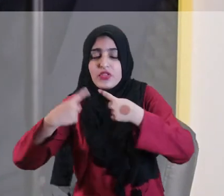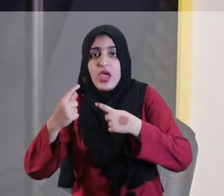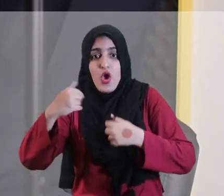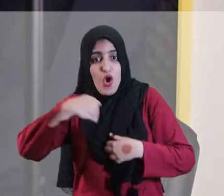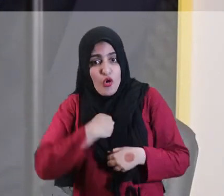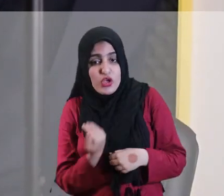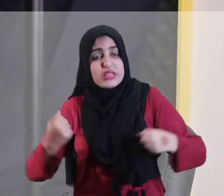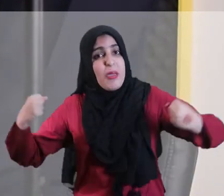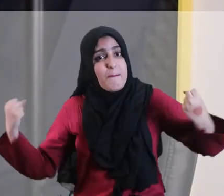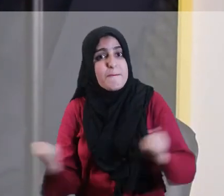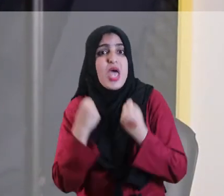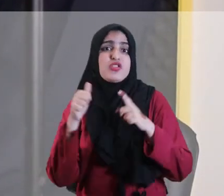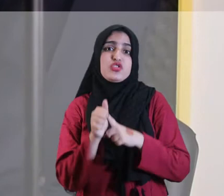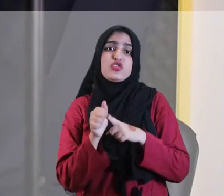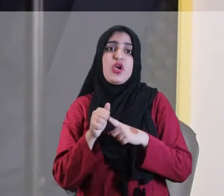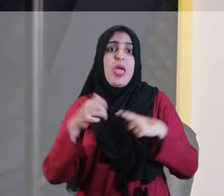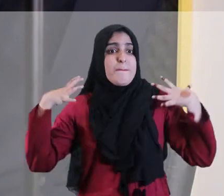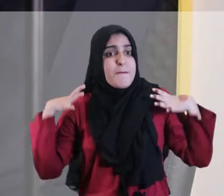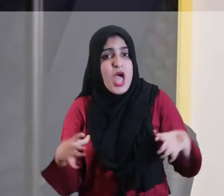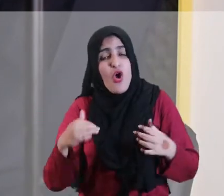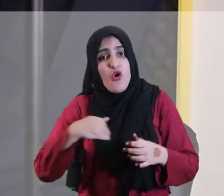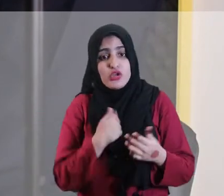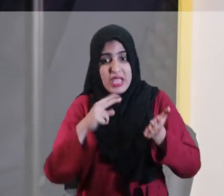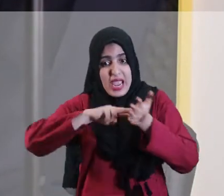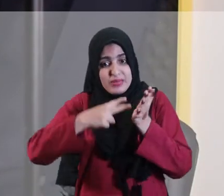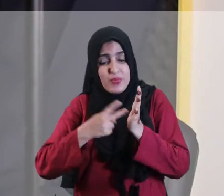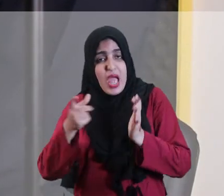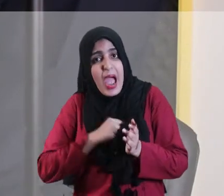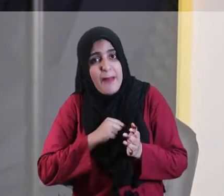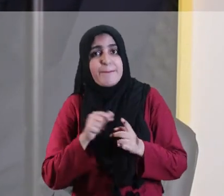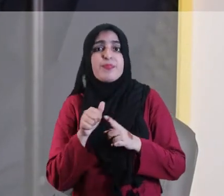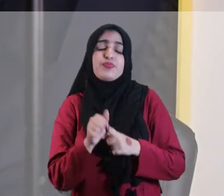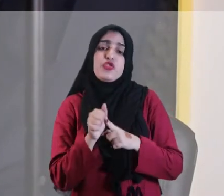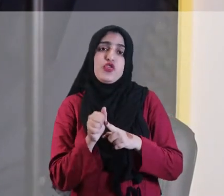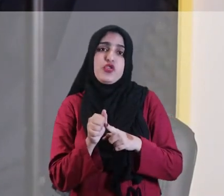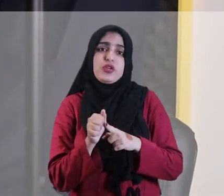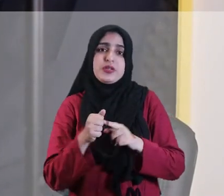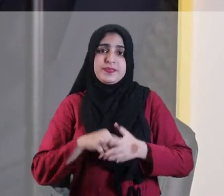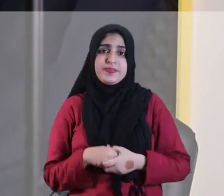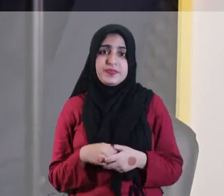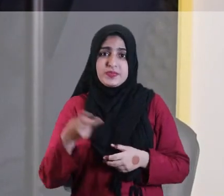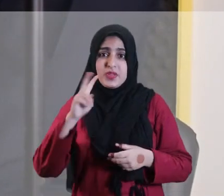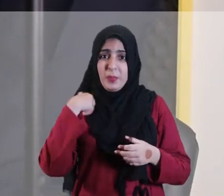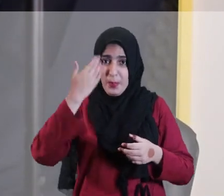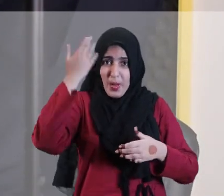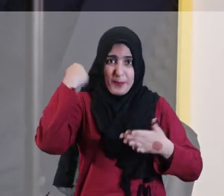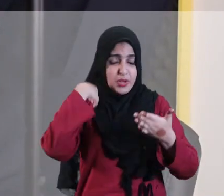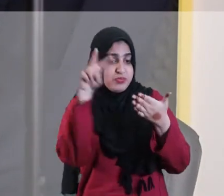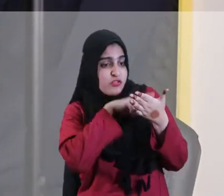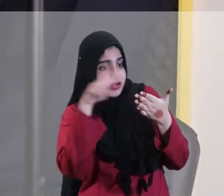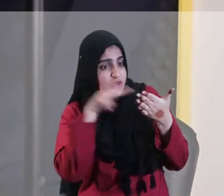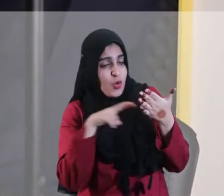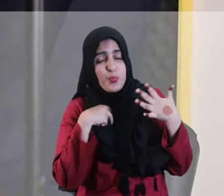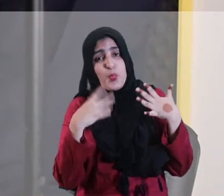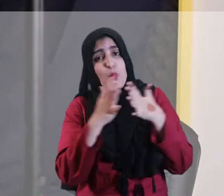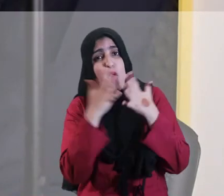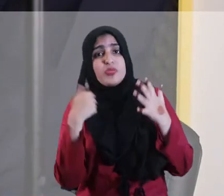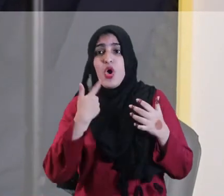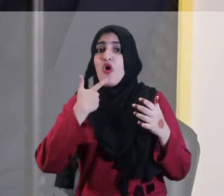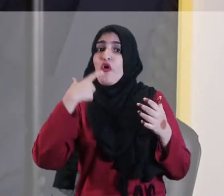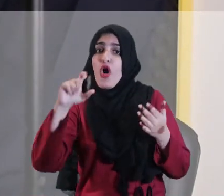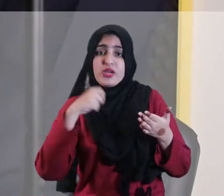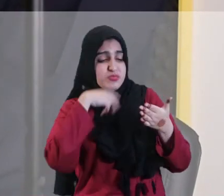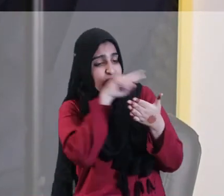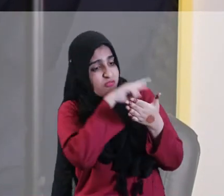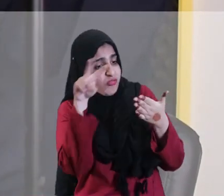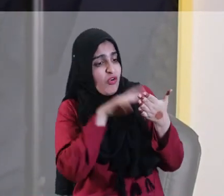एक्सपिरिएंसेस एंड मिडल स्कूल को ए पी एस यूनिवर्सिटी में